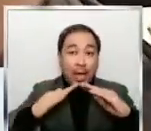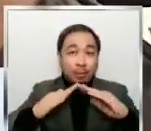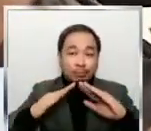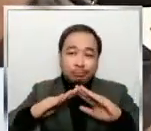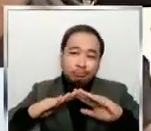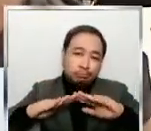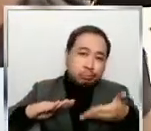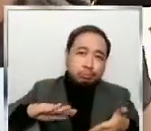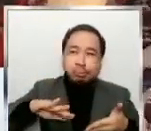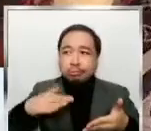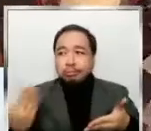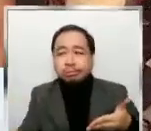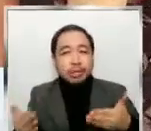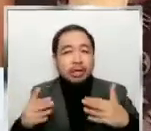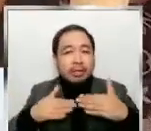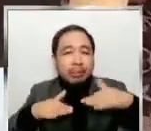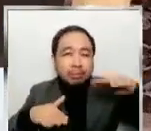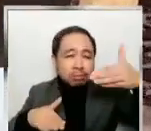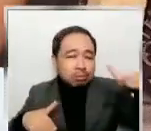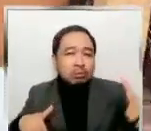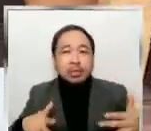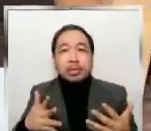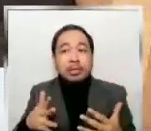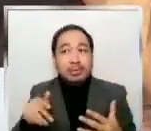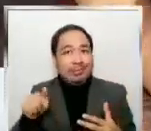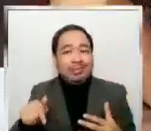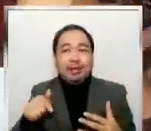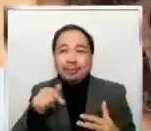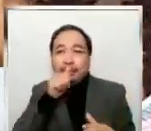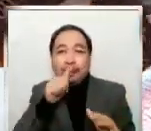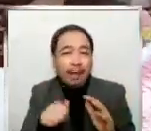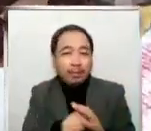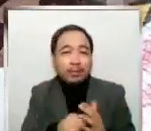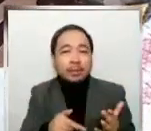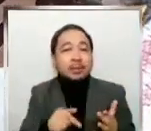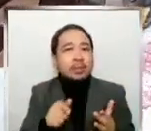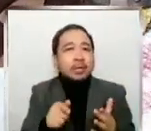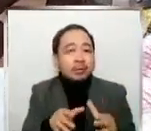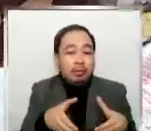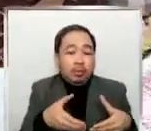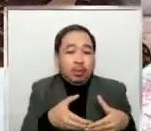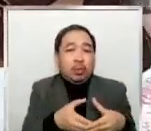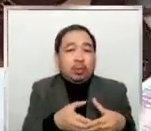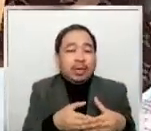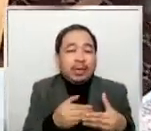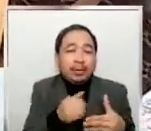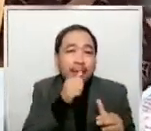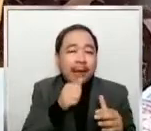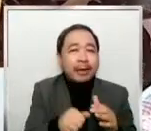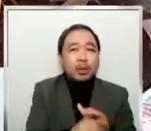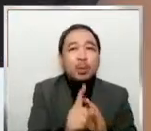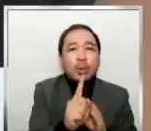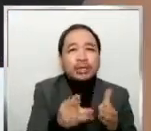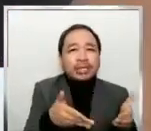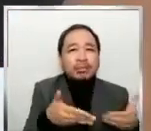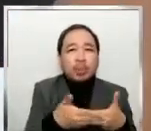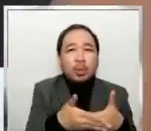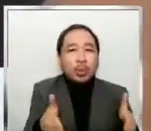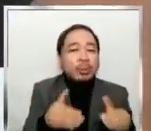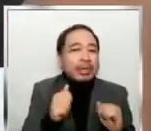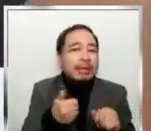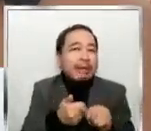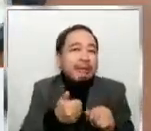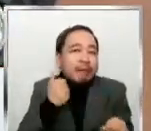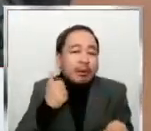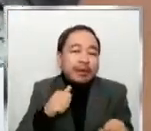yero, lumilipad na. Dito po kami nagtago. Dito kami nagsiksikan sila sa isang kwarto para maiwasan ang aksidente. Mahirap